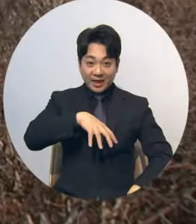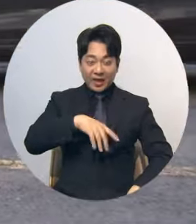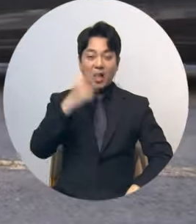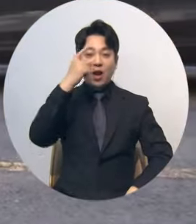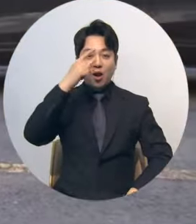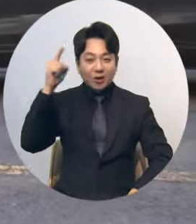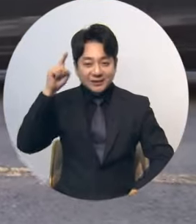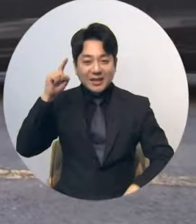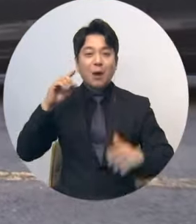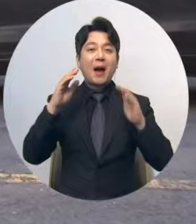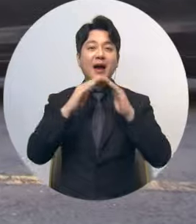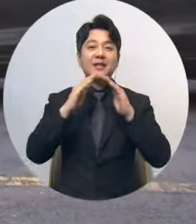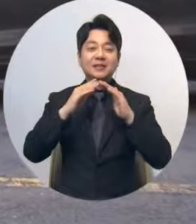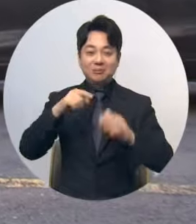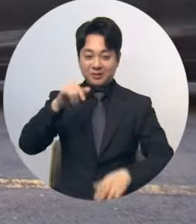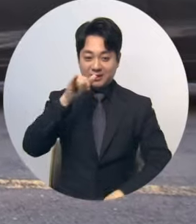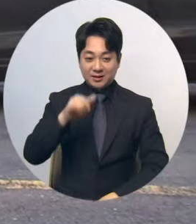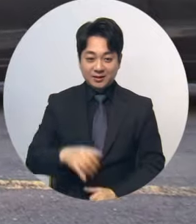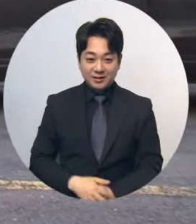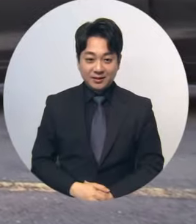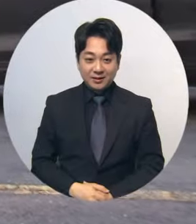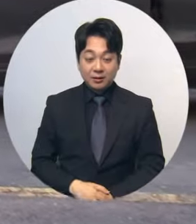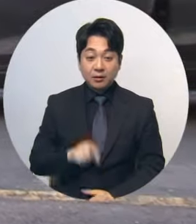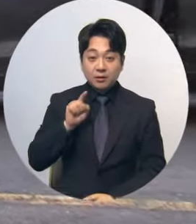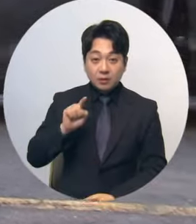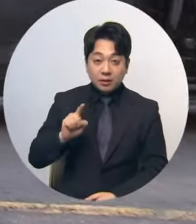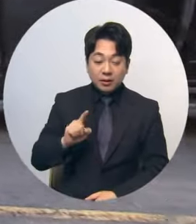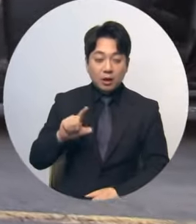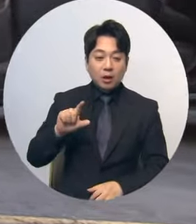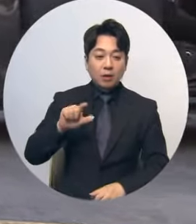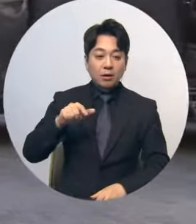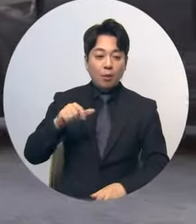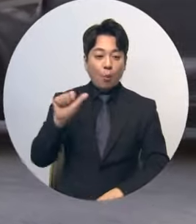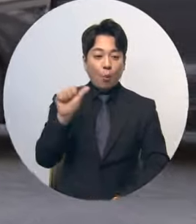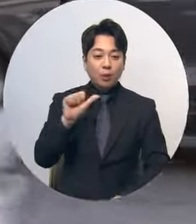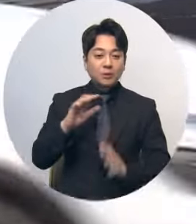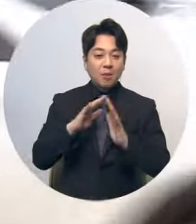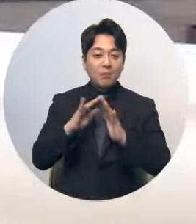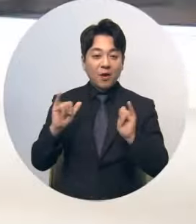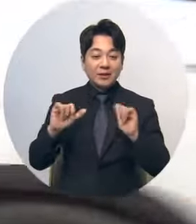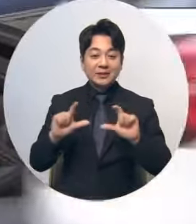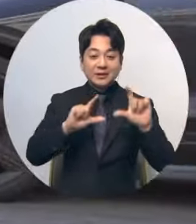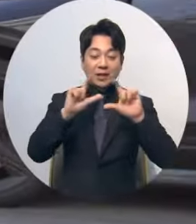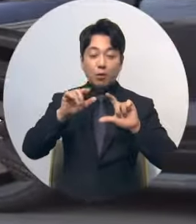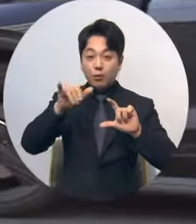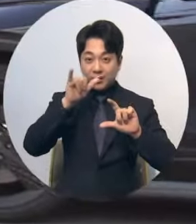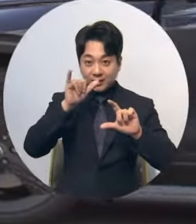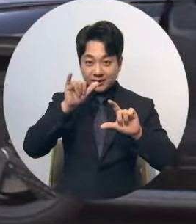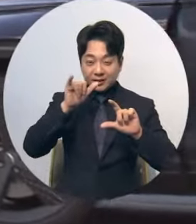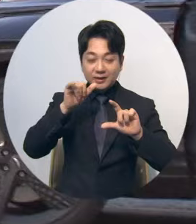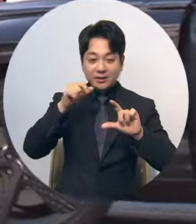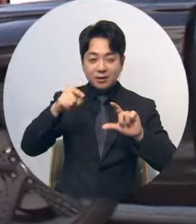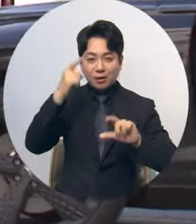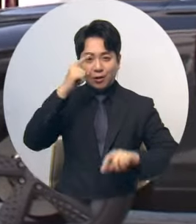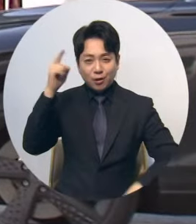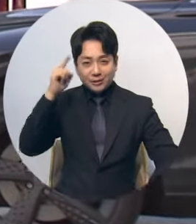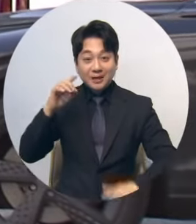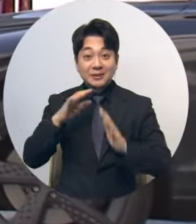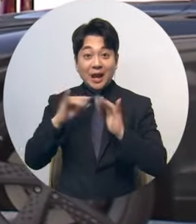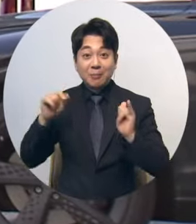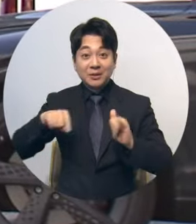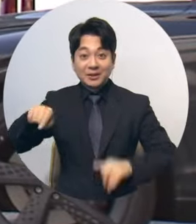한방마을입니다. 이곳에 거주하는 고려인은 5천여 명으로 전체 한방마을 주민 수의 절반에 해당합니다. 이들은 고국이